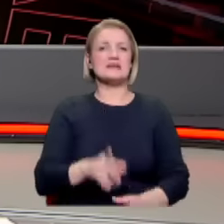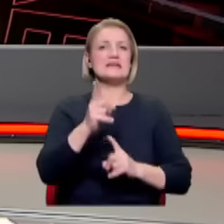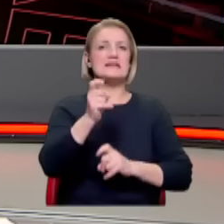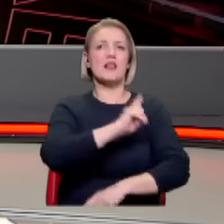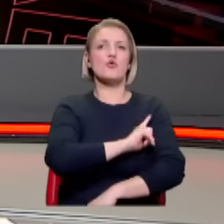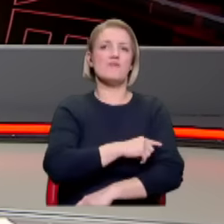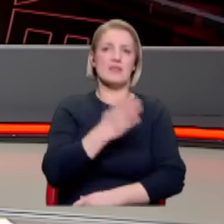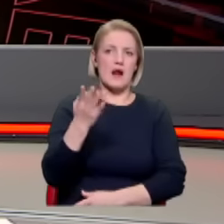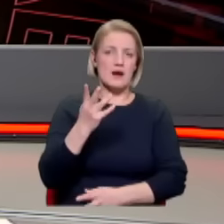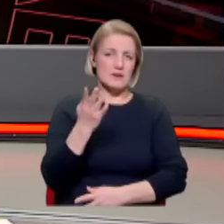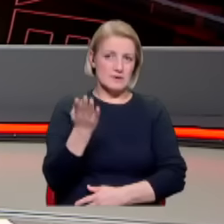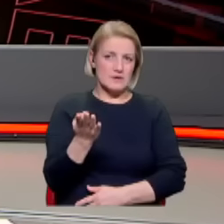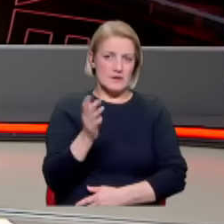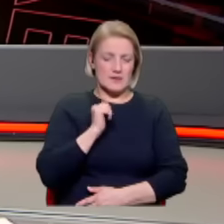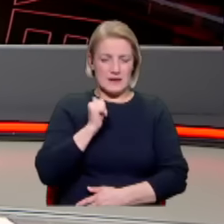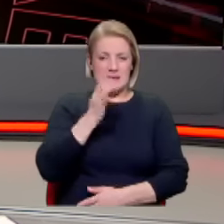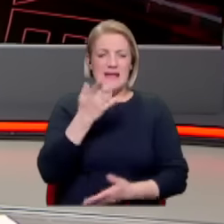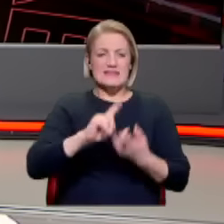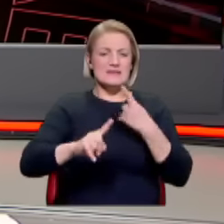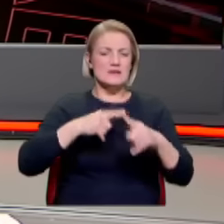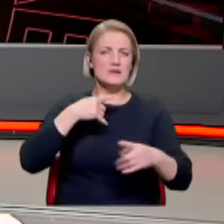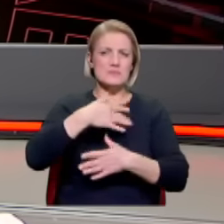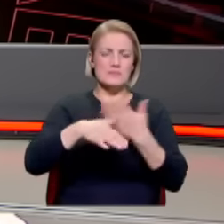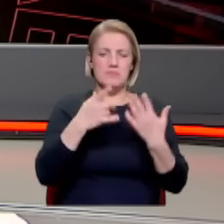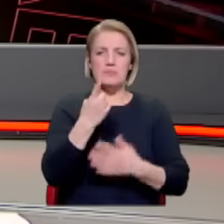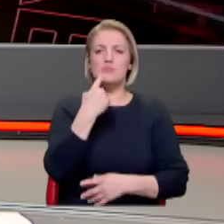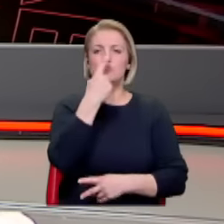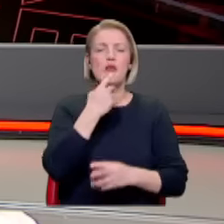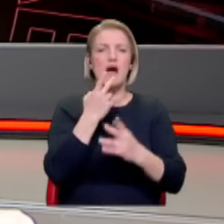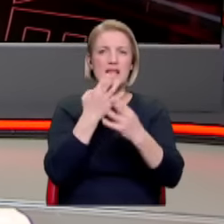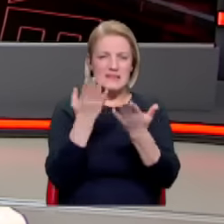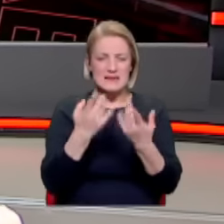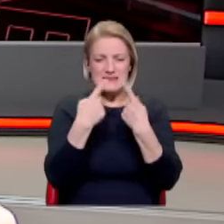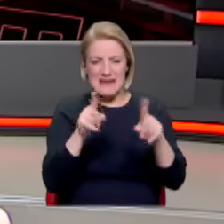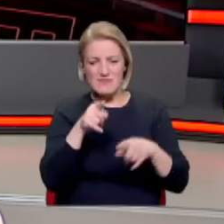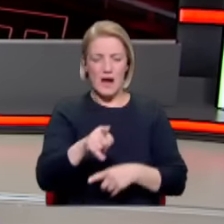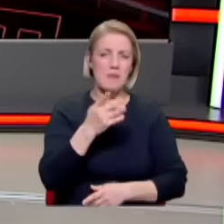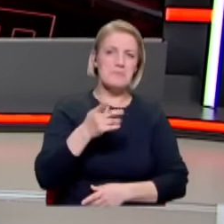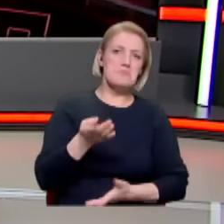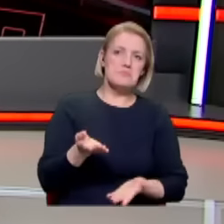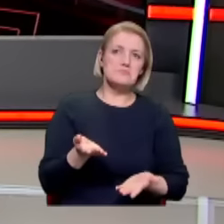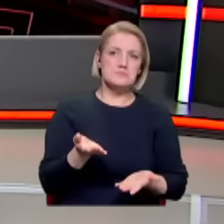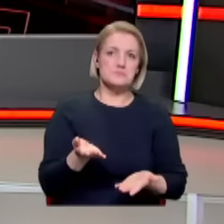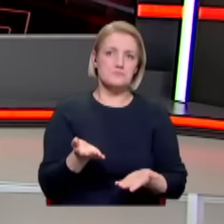kuvvetler. Ne siyaset karıştırıyorlar. Bir takım mülakatlarla filanla falanla